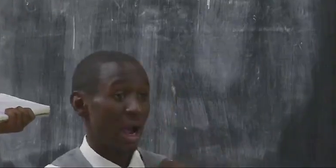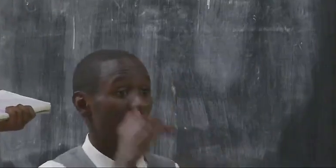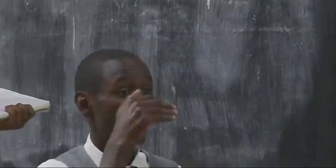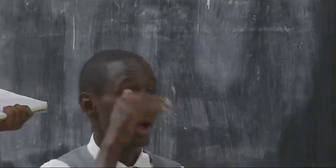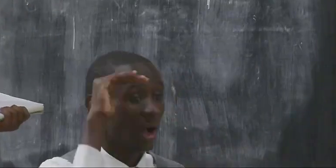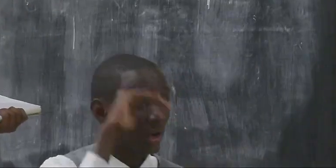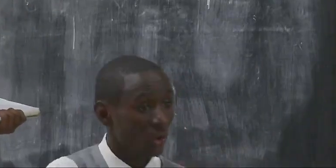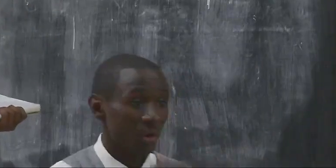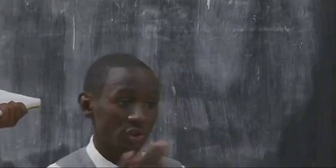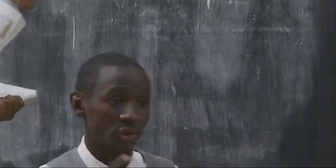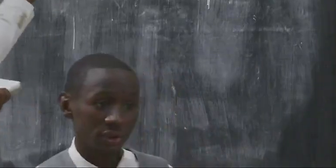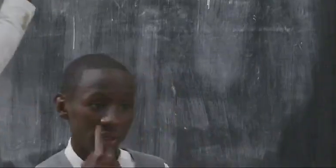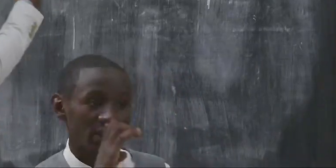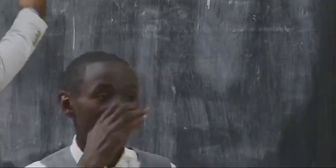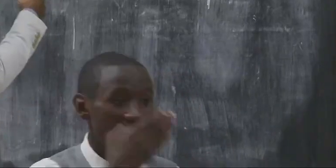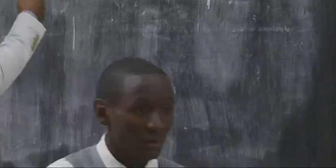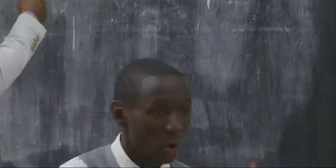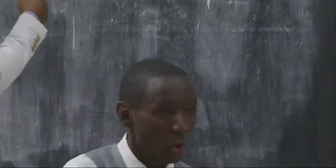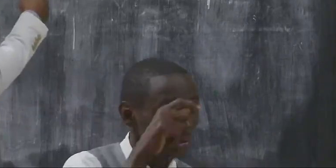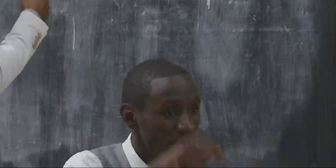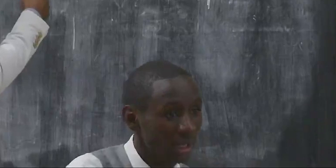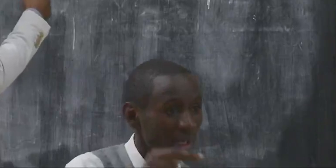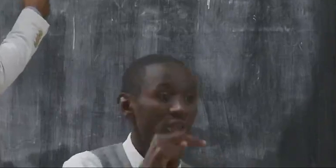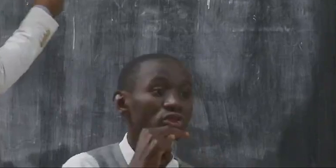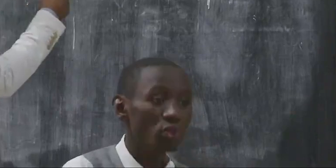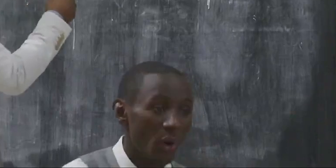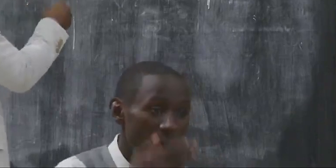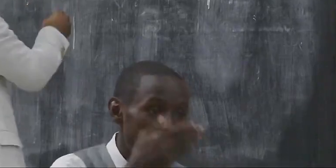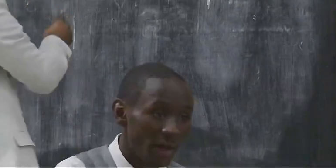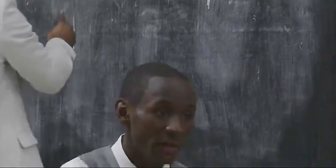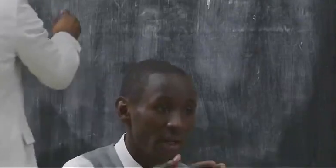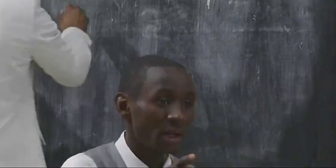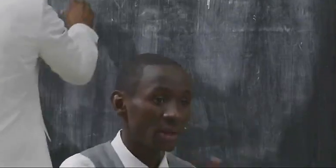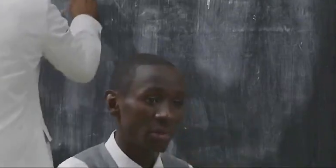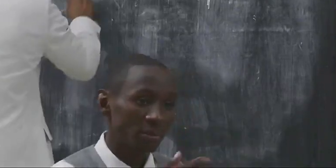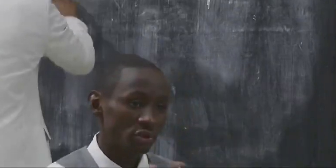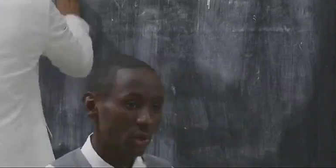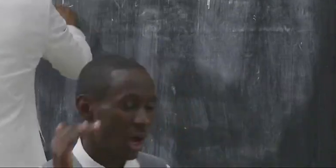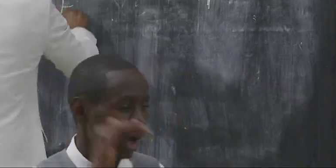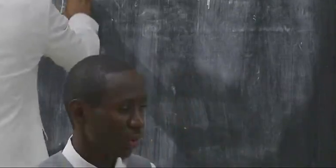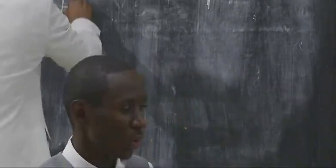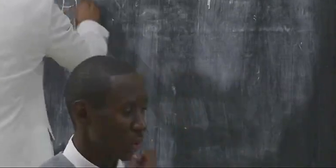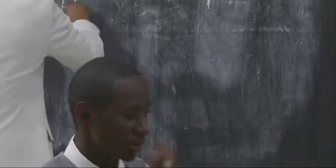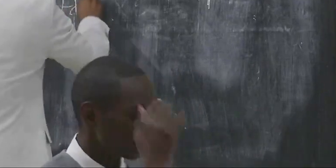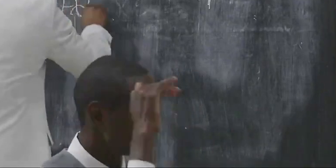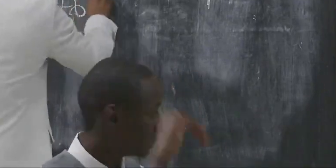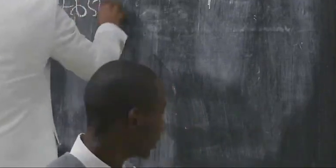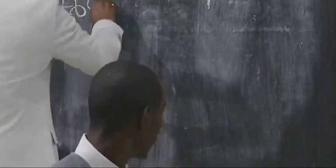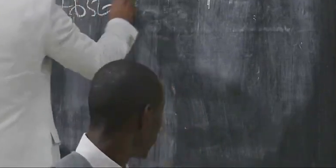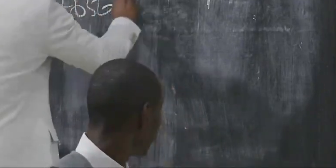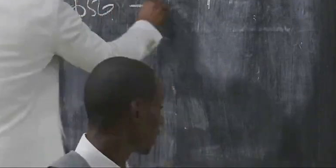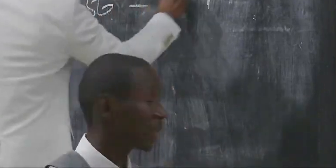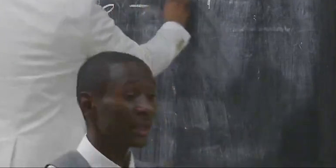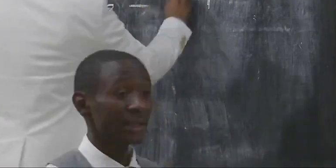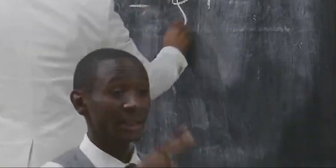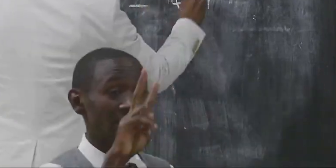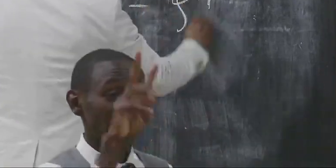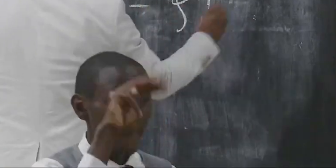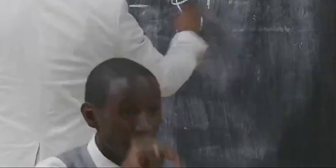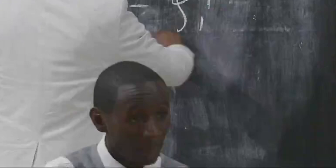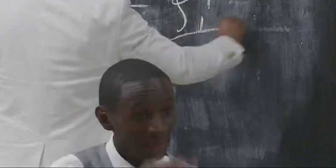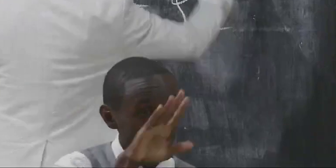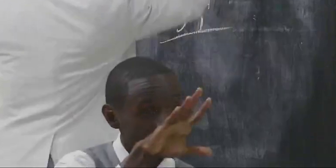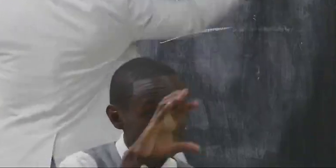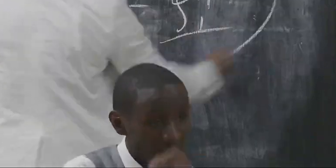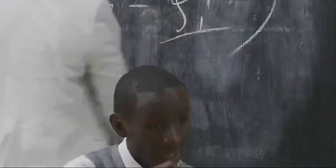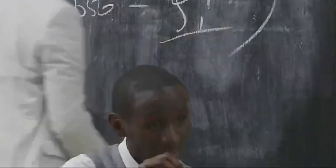temps de Noa, qui est arrivé wakati ya Noa, kitakuwa vile vile. Oui. Et Dio. On dit, na en 2050, mwaka